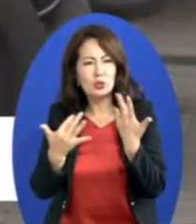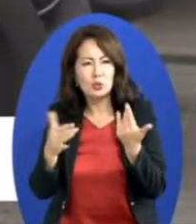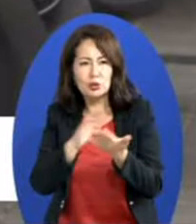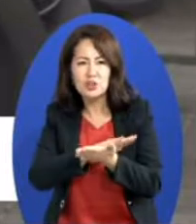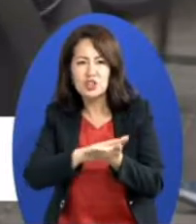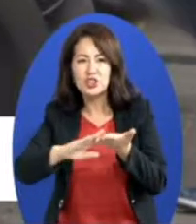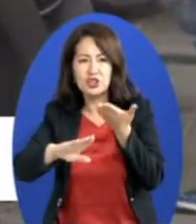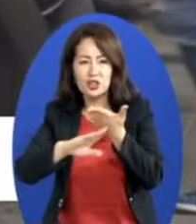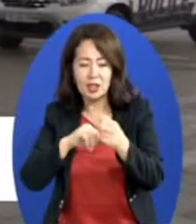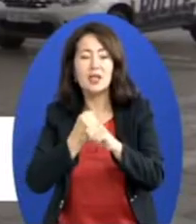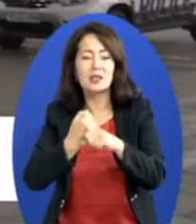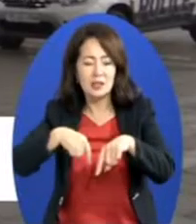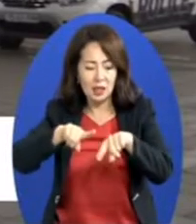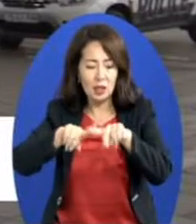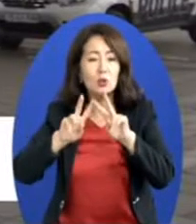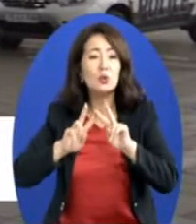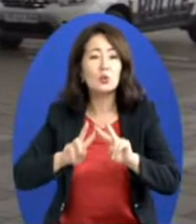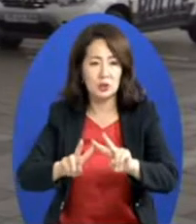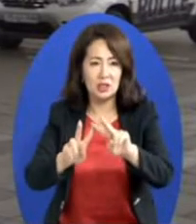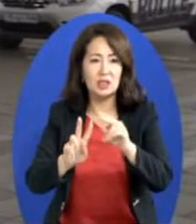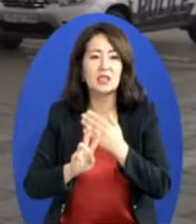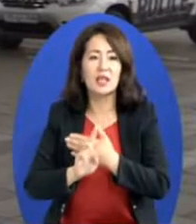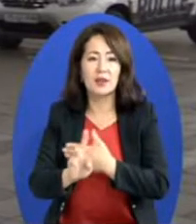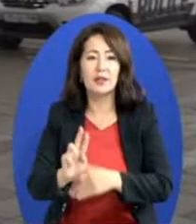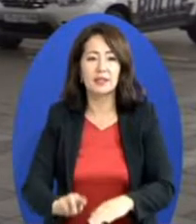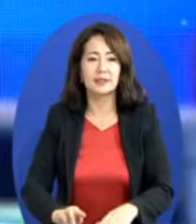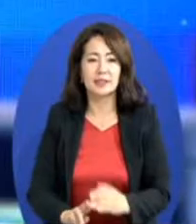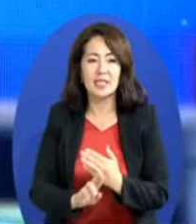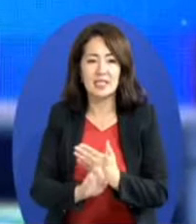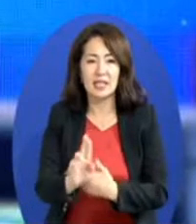төхөөрөмжийг шинжлэх ажил цаашид ч үргэлжилнэ.